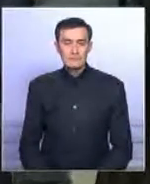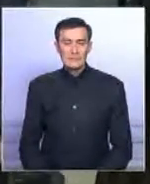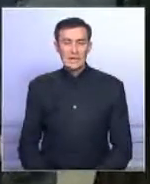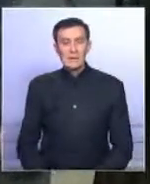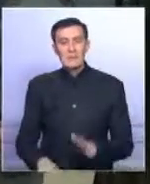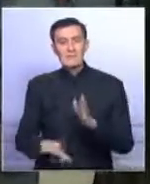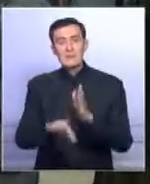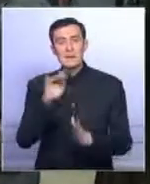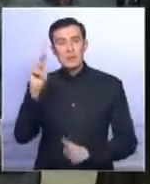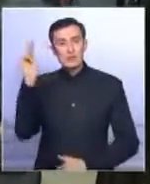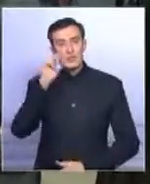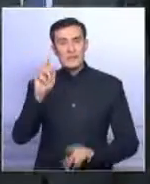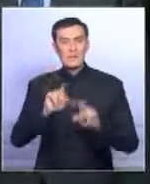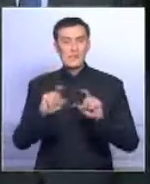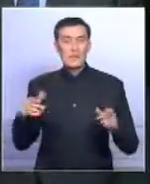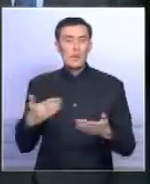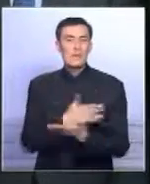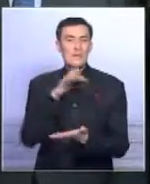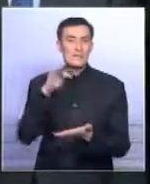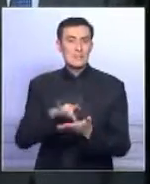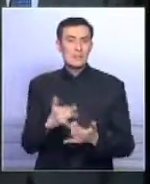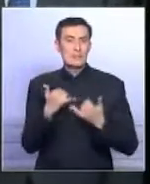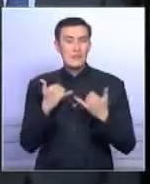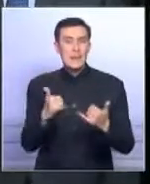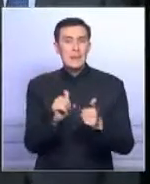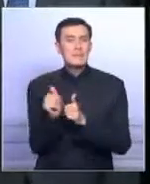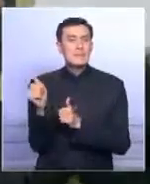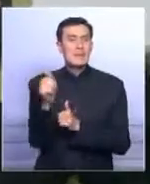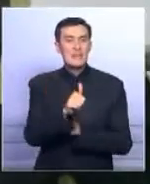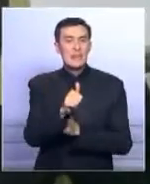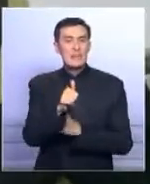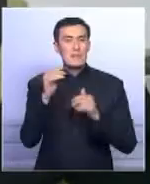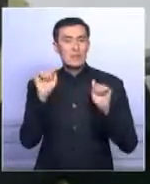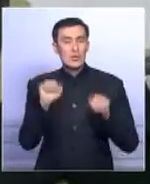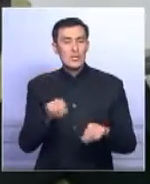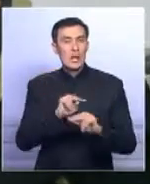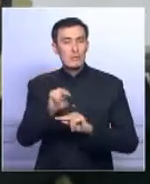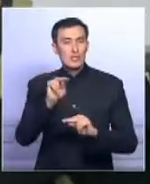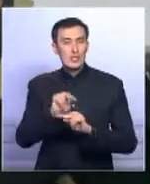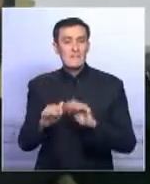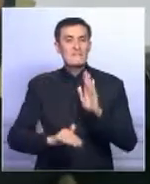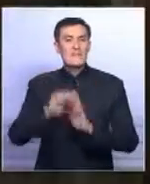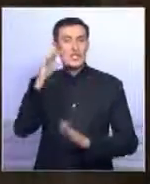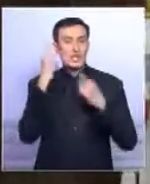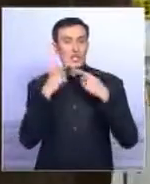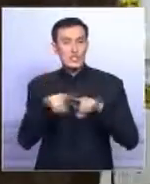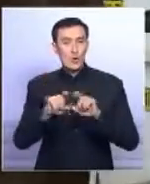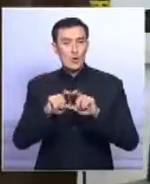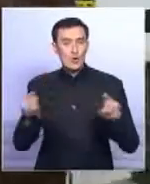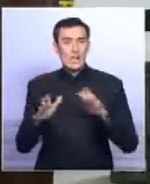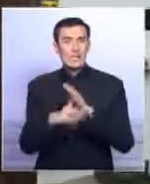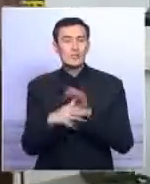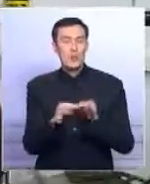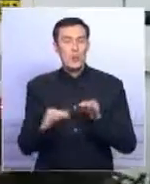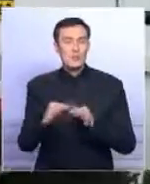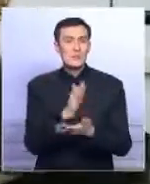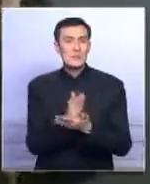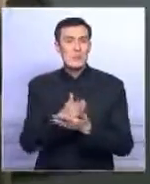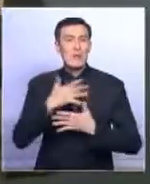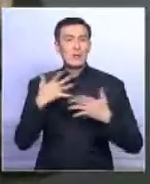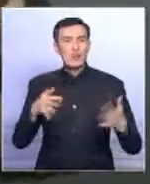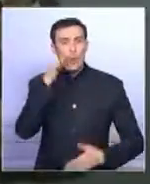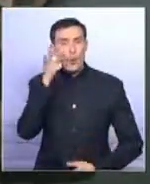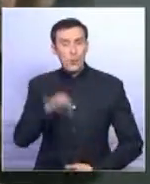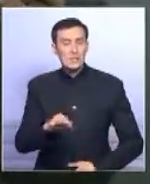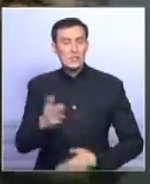При выборе учебного заведения для нового центра ставку сделали на передовые методики и технологии. Высший технический колледж Атырауской области имеет богатый образовательный